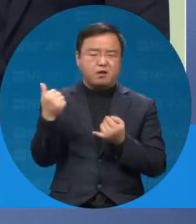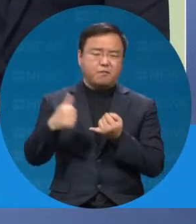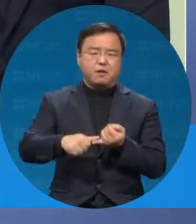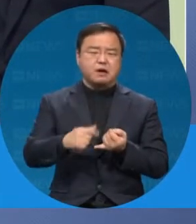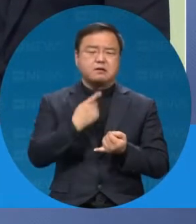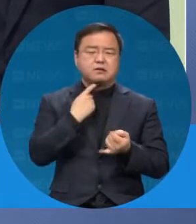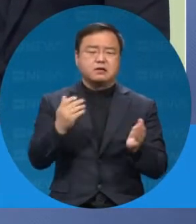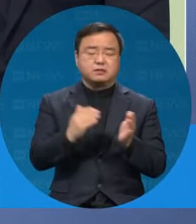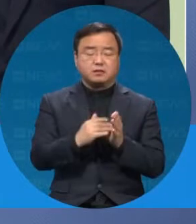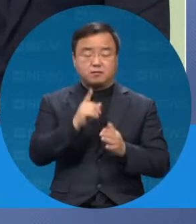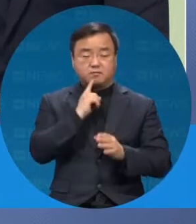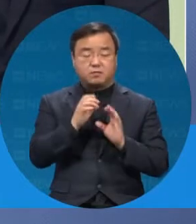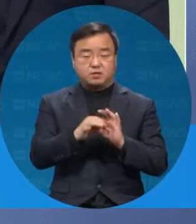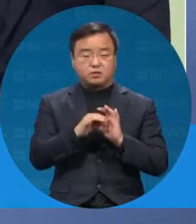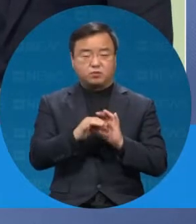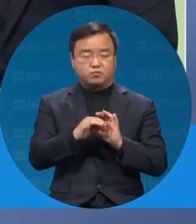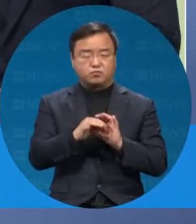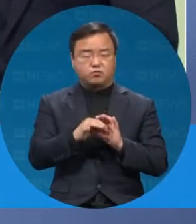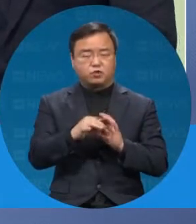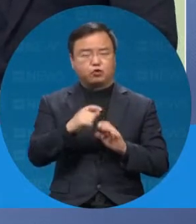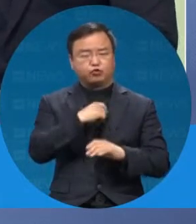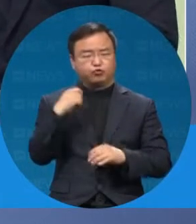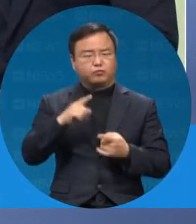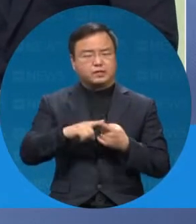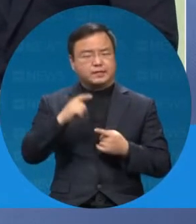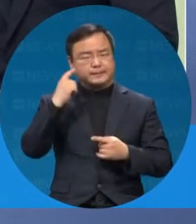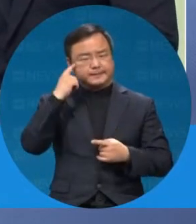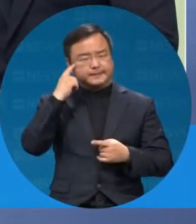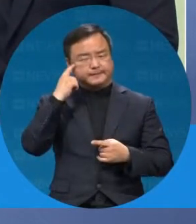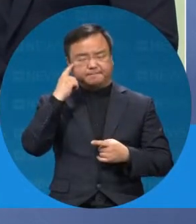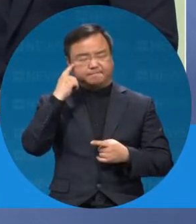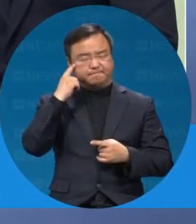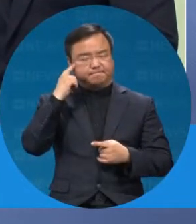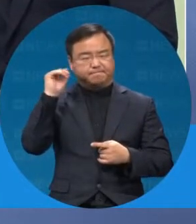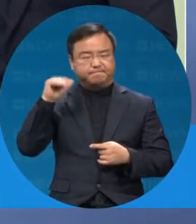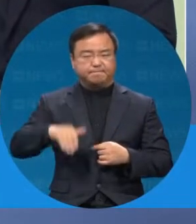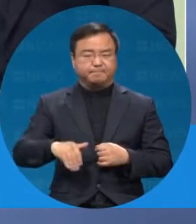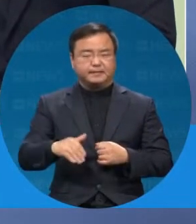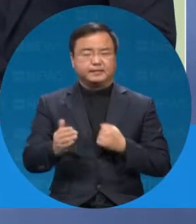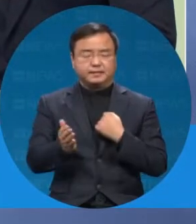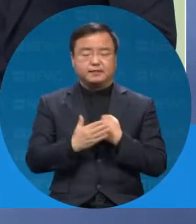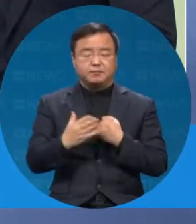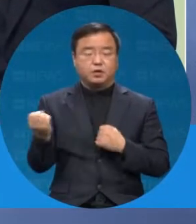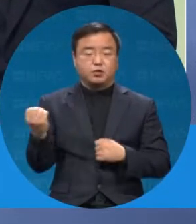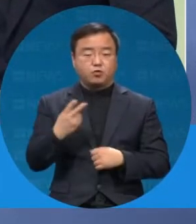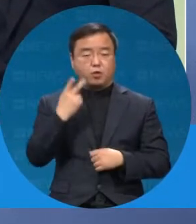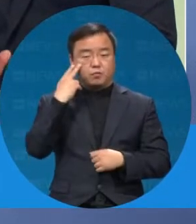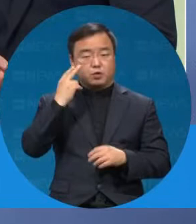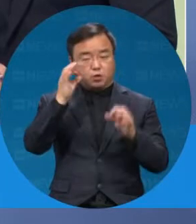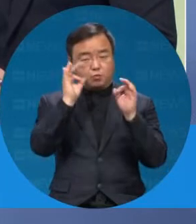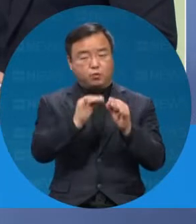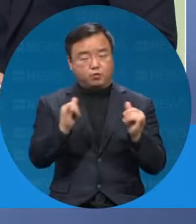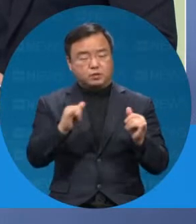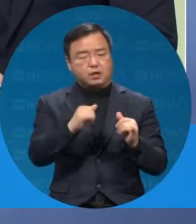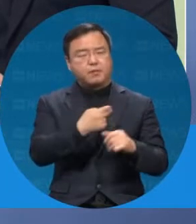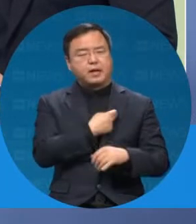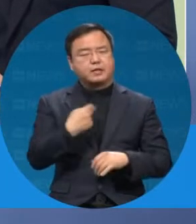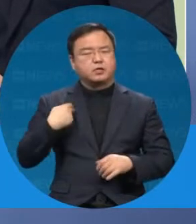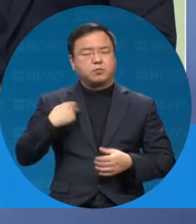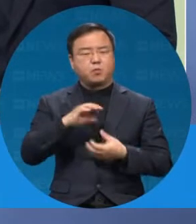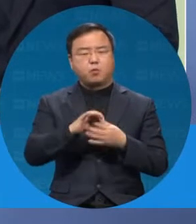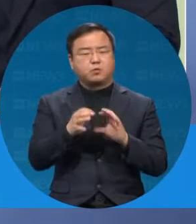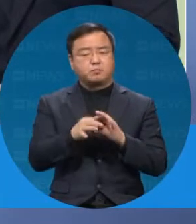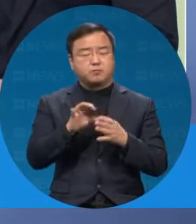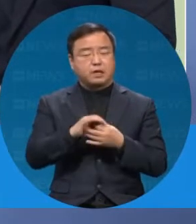중국에 대한 이미지가 떨어진 거란 분석이 이제 또 미국 시청자들 입장에서는 베이징올림픽 자체가 흥미롭지 않았다 는